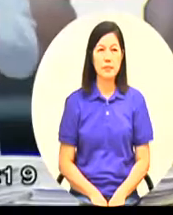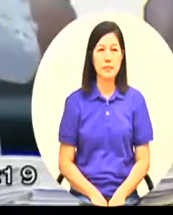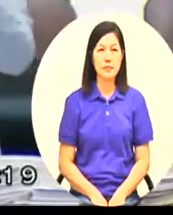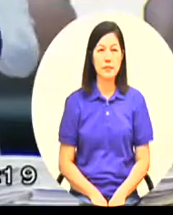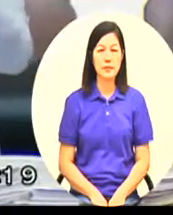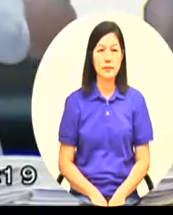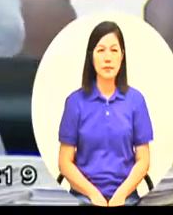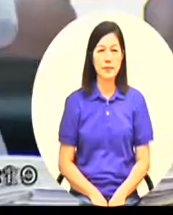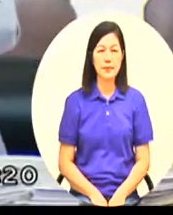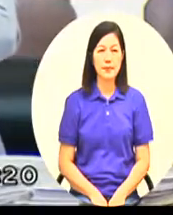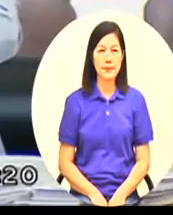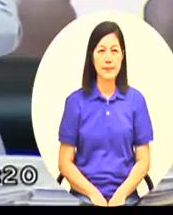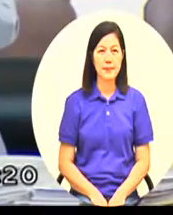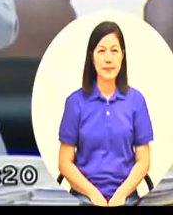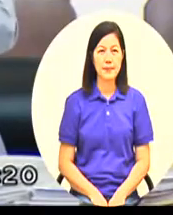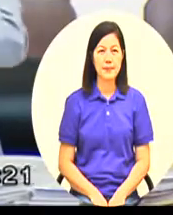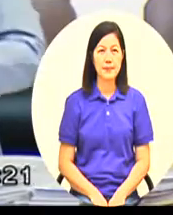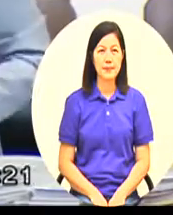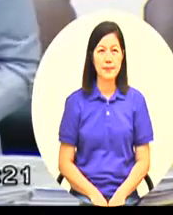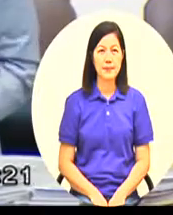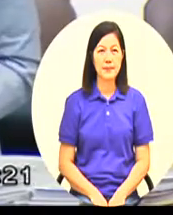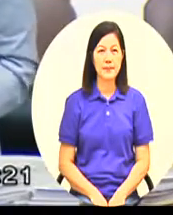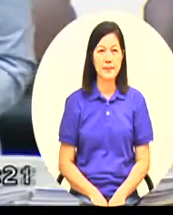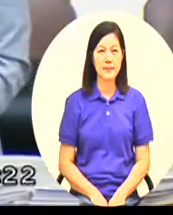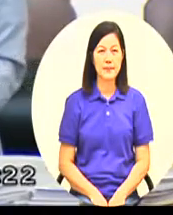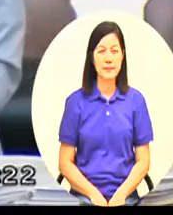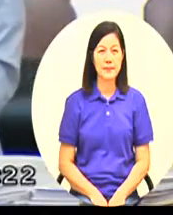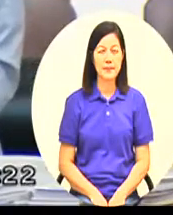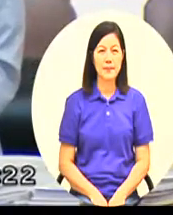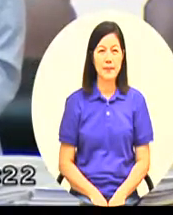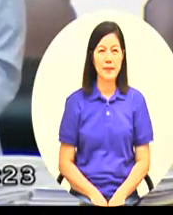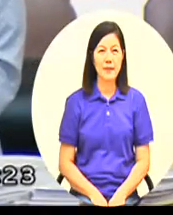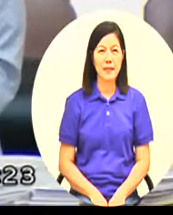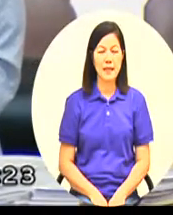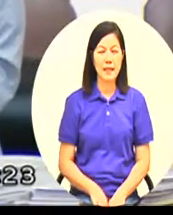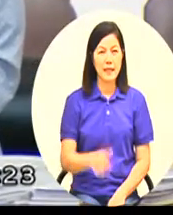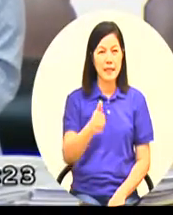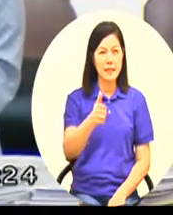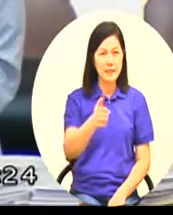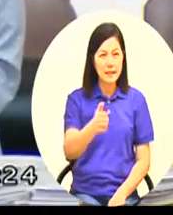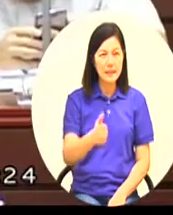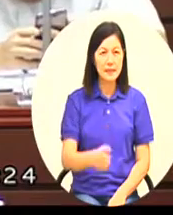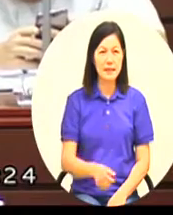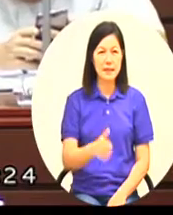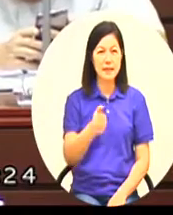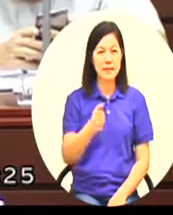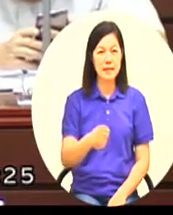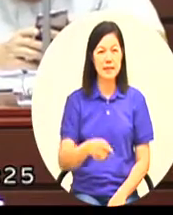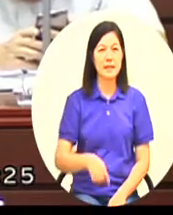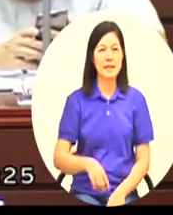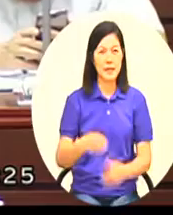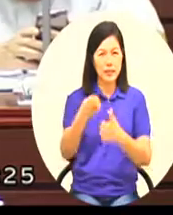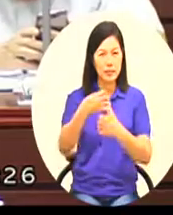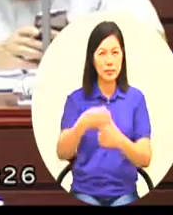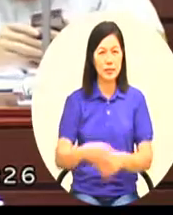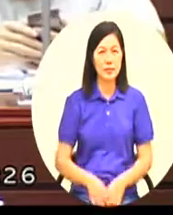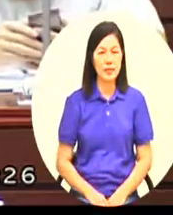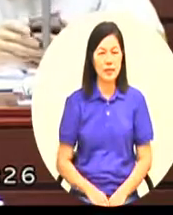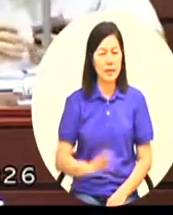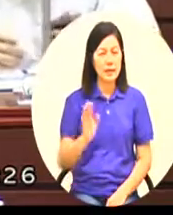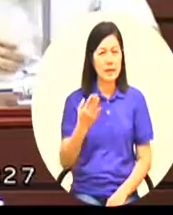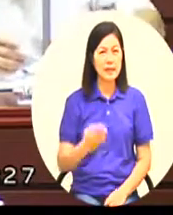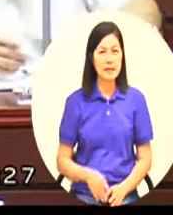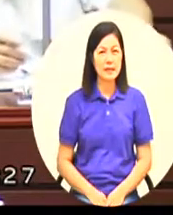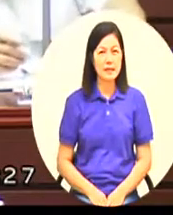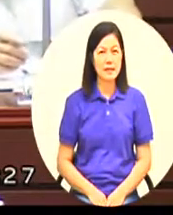我想是很谢谢。很谢谢基层声音的一个反应，我听到，但是绝对不是